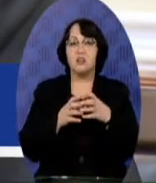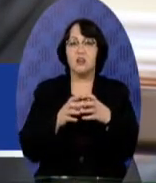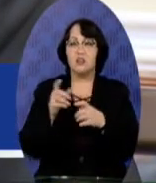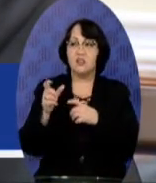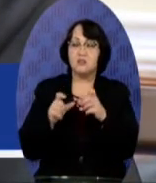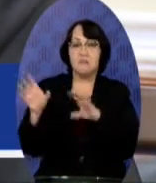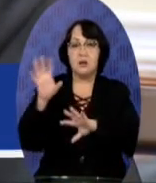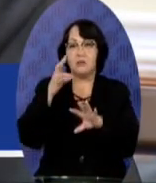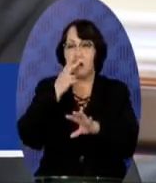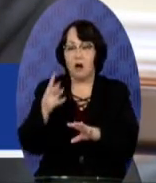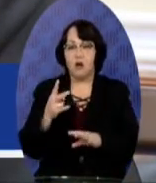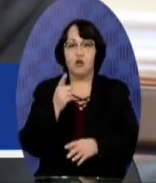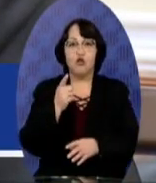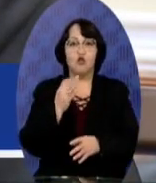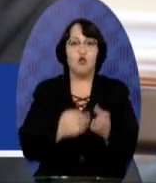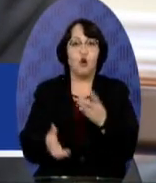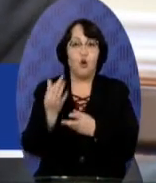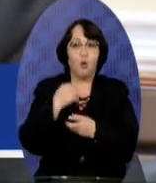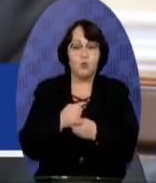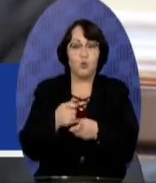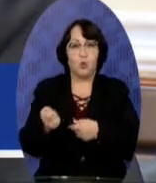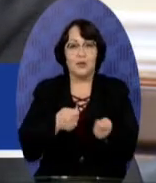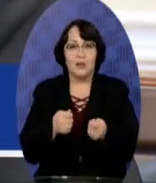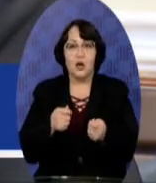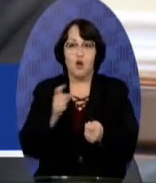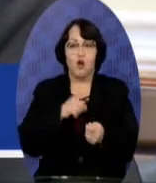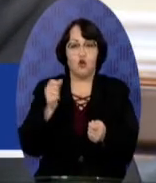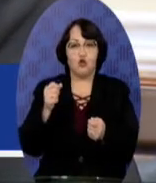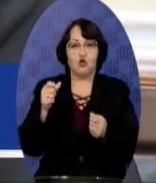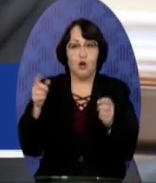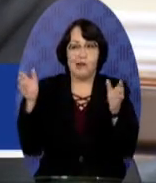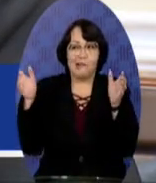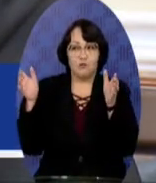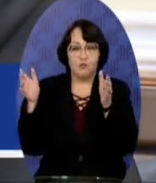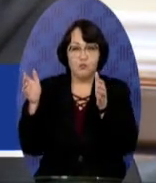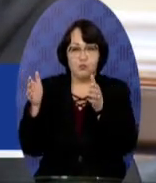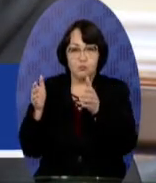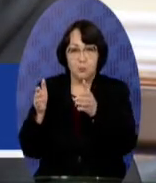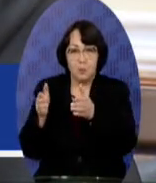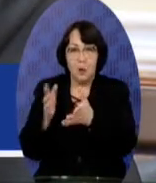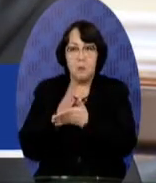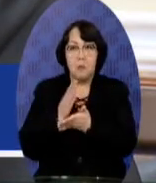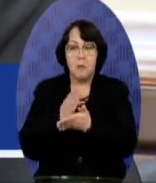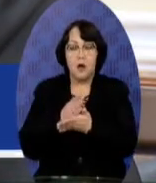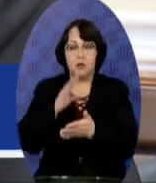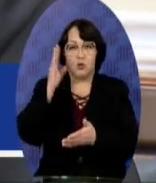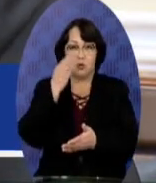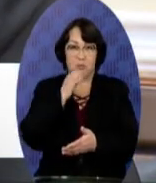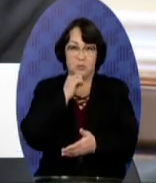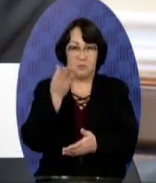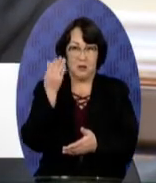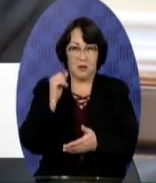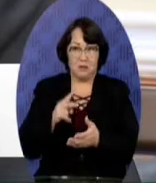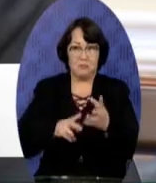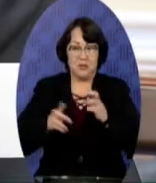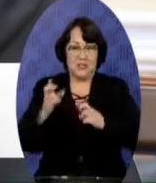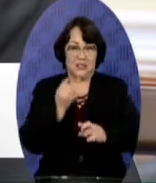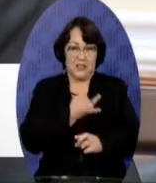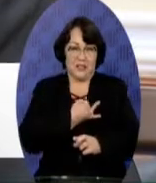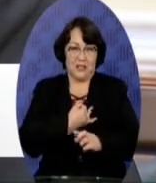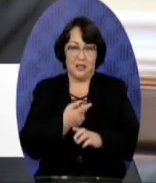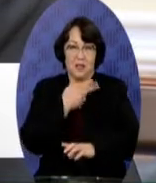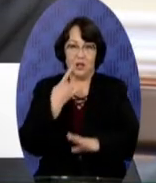оруулалт, худалдаа энэ бол өөр агшилттай ийм төлөвлөдөрөө явж байгаа. За дээрэс нь энэ тодорхой ус байдлын бизнесийн ихтгэл дээр өсөргөөр нөлөөлж байгаа.